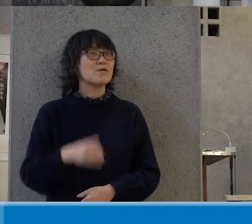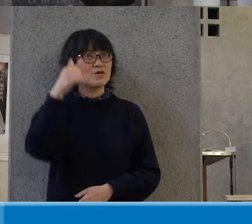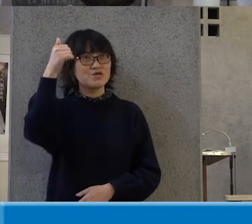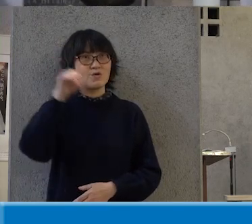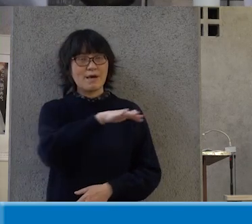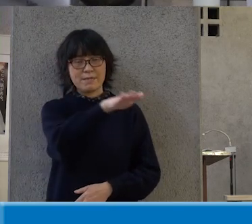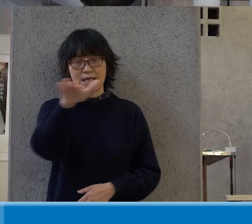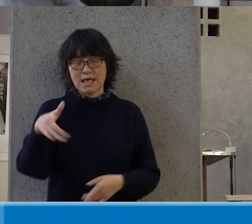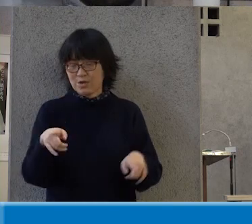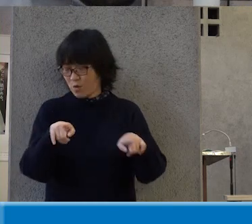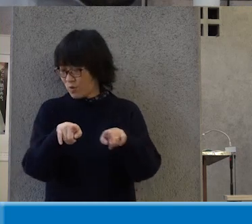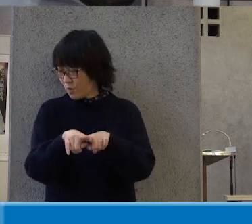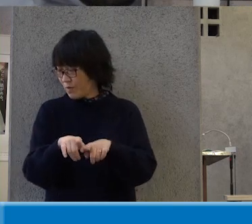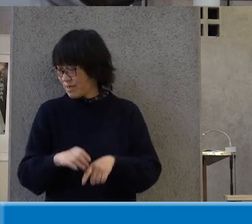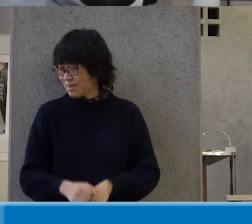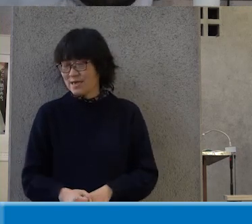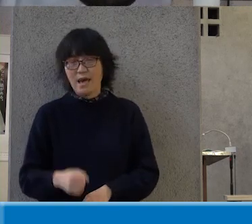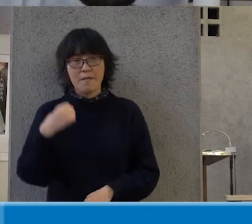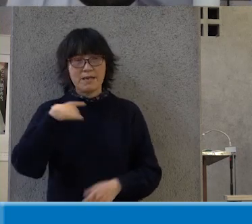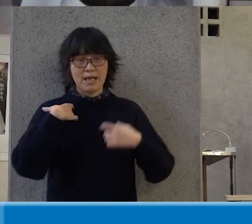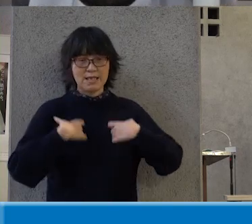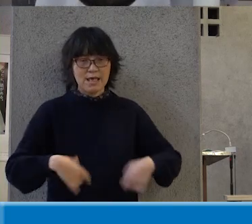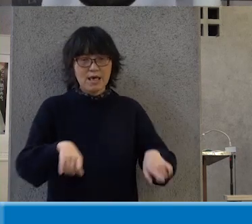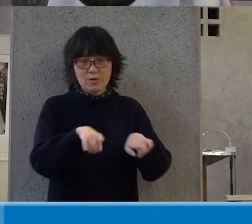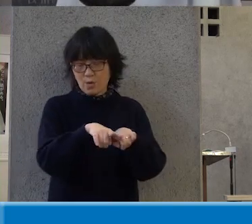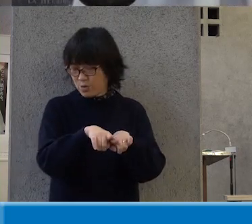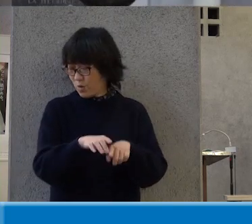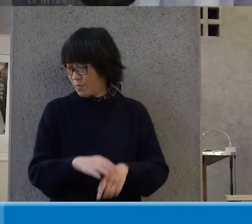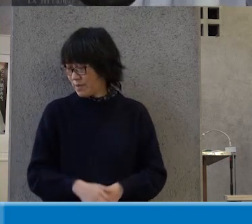主は皆さんと共に、